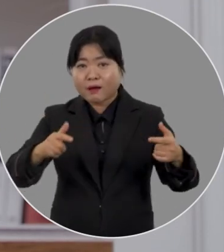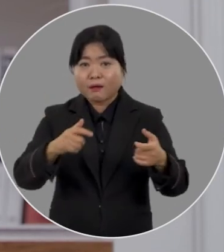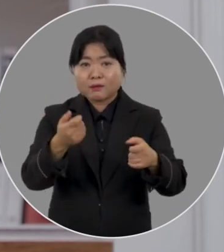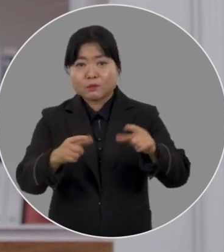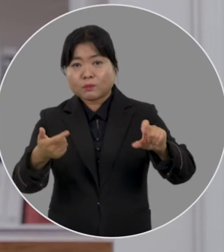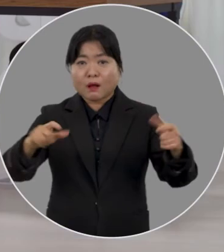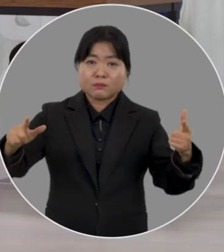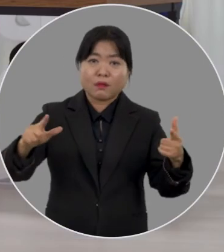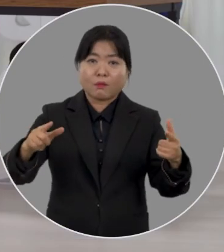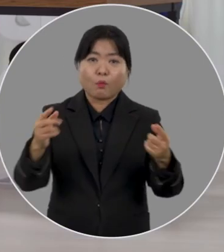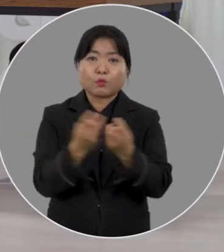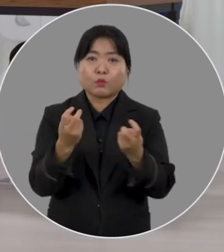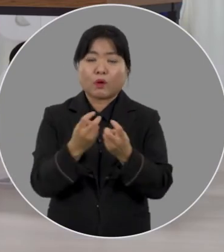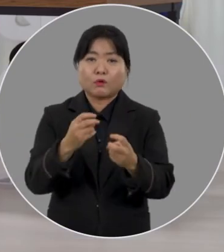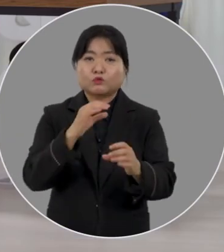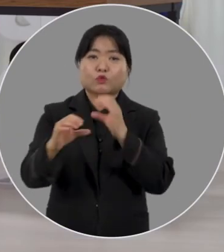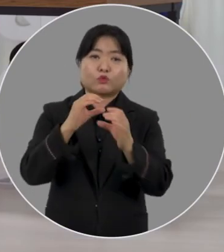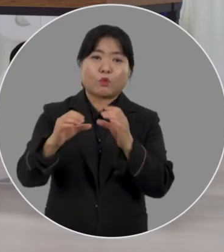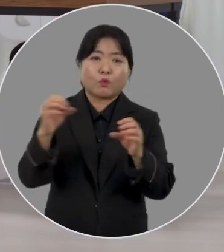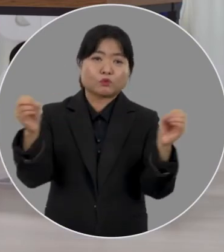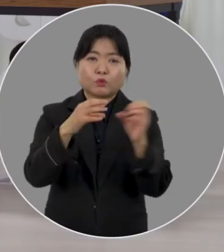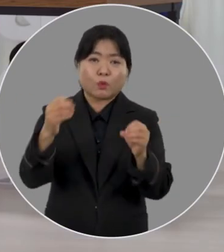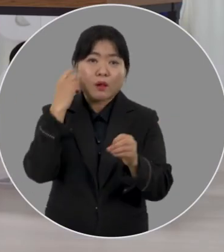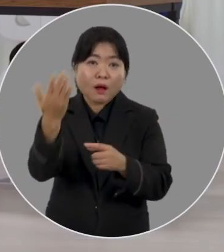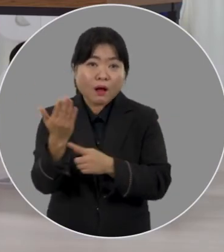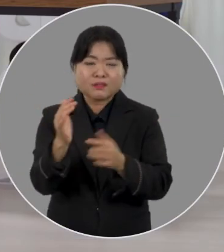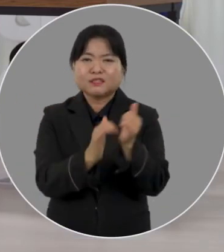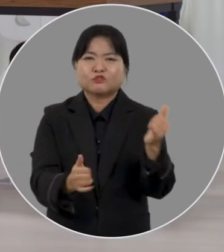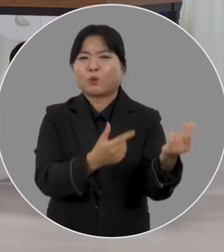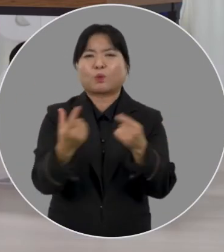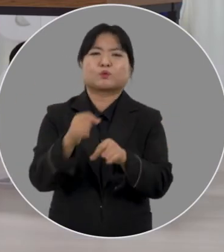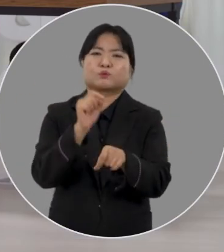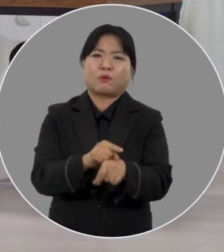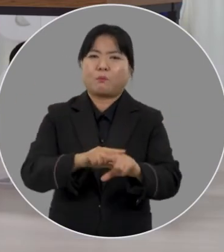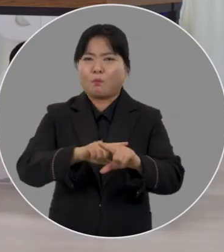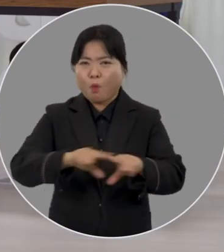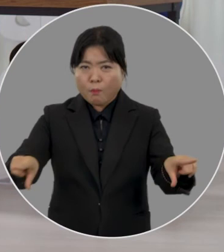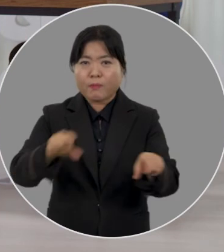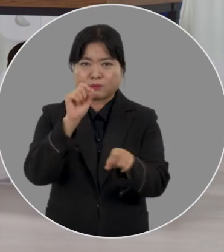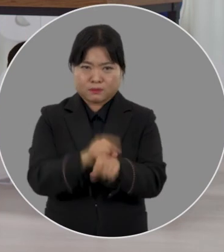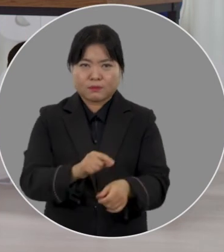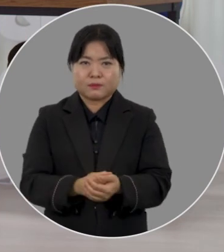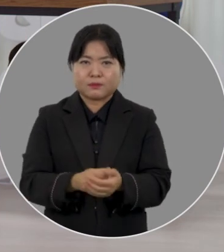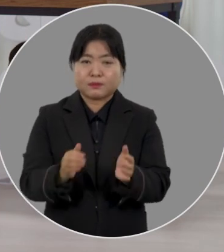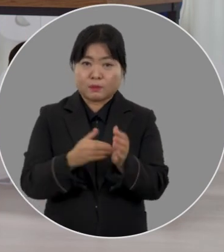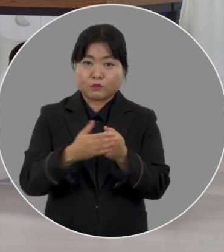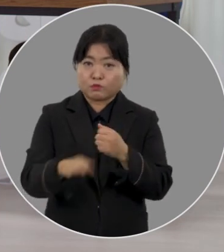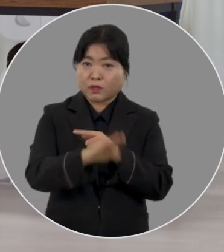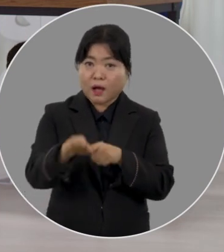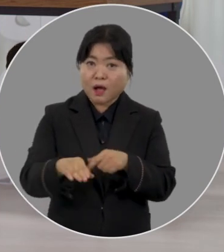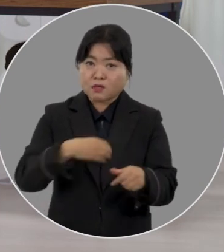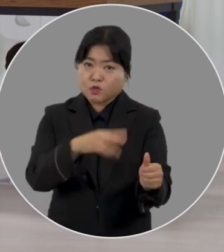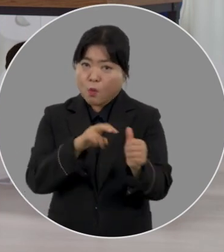서로 소통할까? 그건 우리가 인류로서 갖고 있는 공통성이거든요. 보편성. 그래서 그 우리가